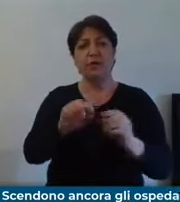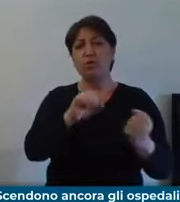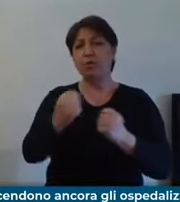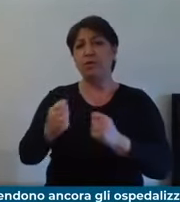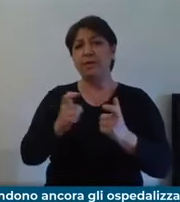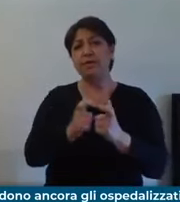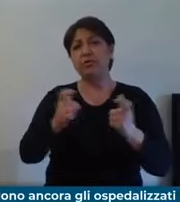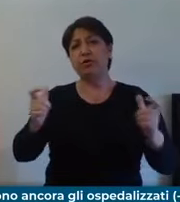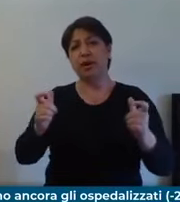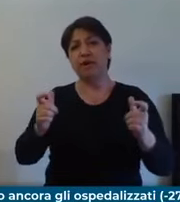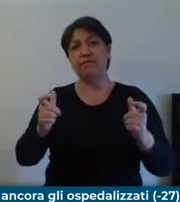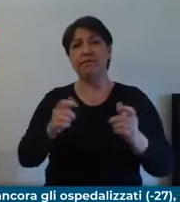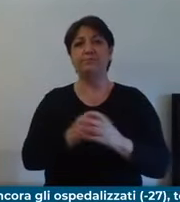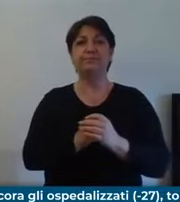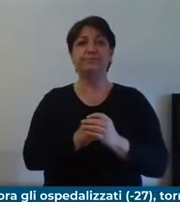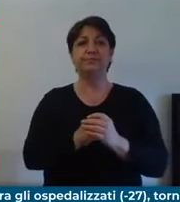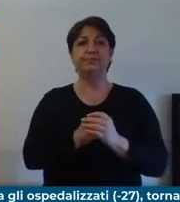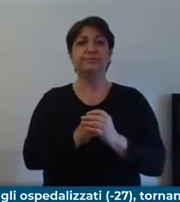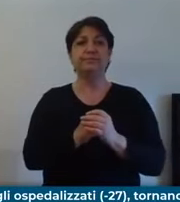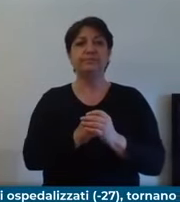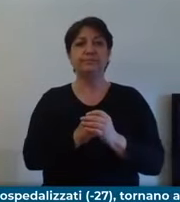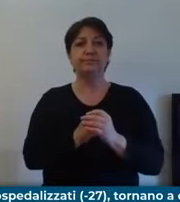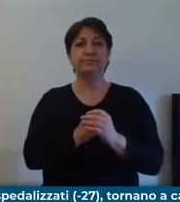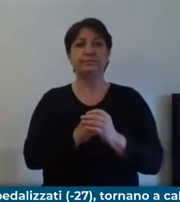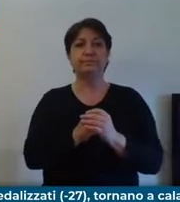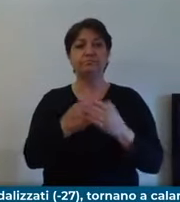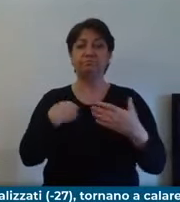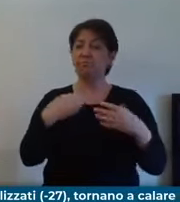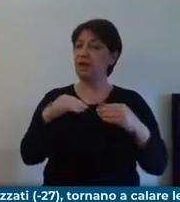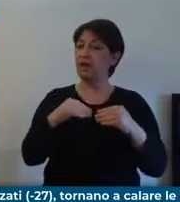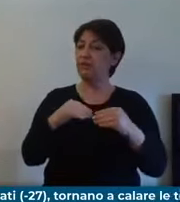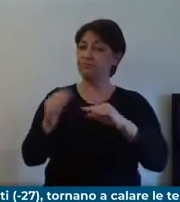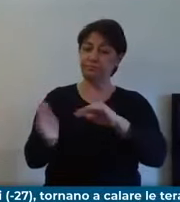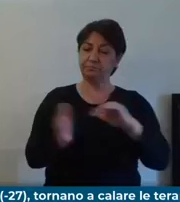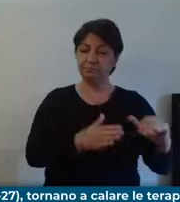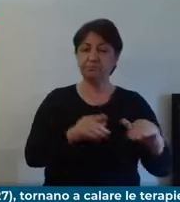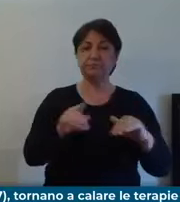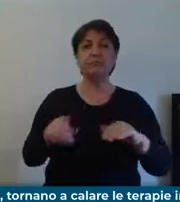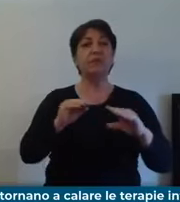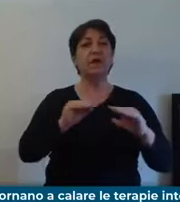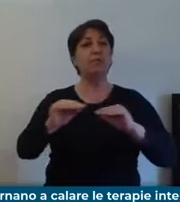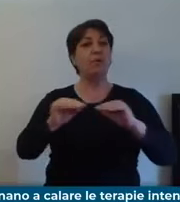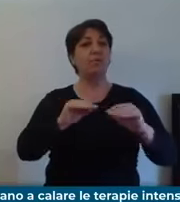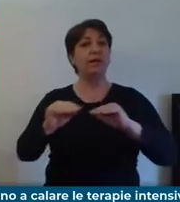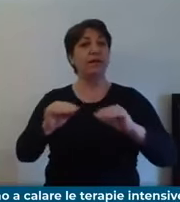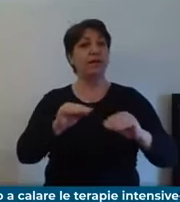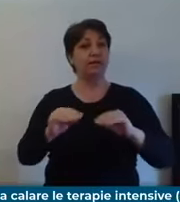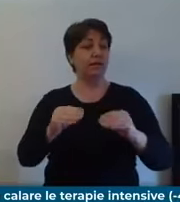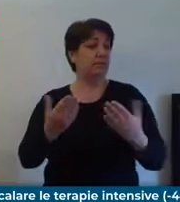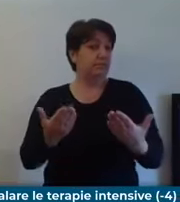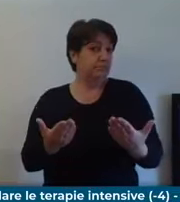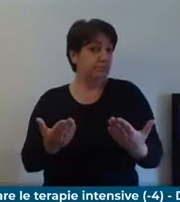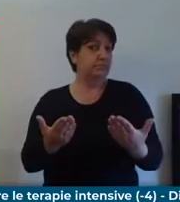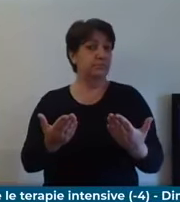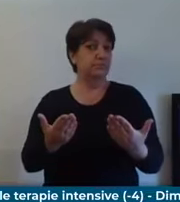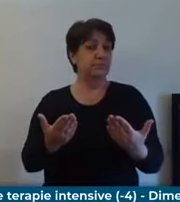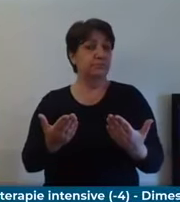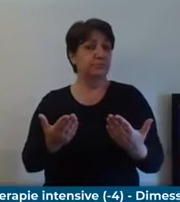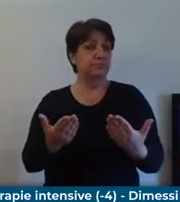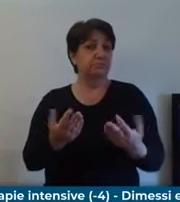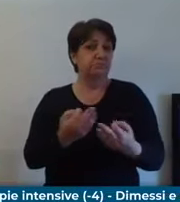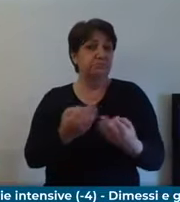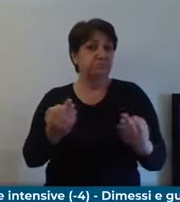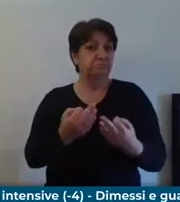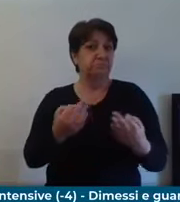questo, passo invece alla mobilità. La mobilità, anche oggi non mi sono arrivate notizie di grossi problemi, quindi